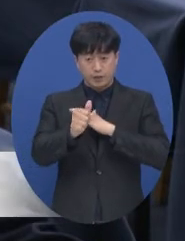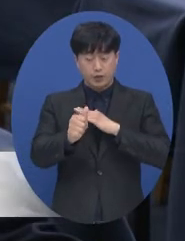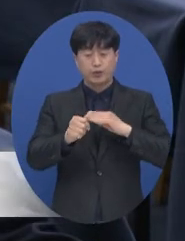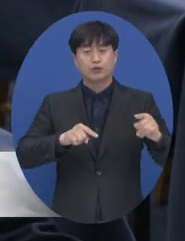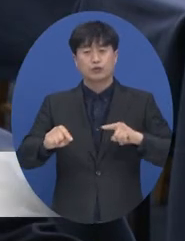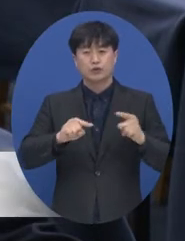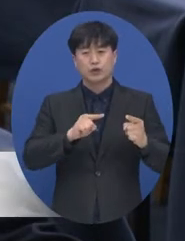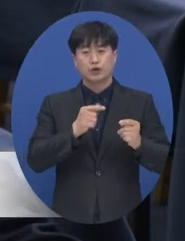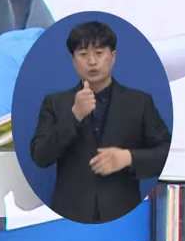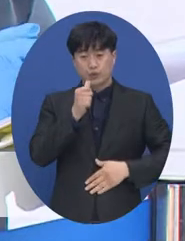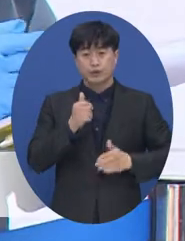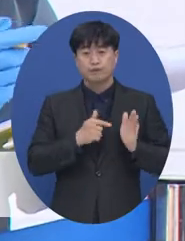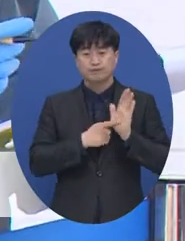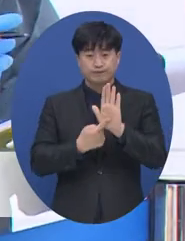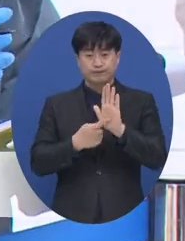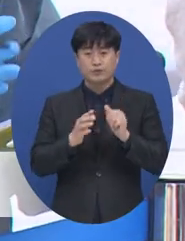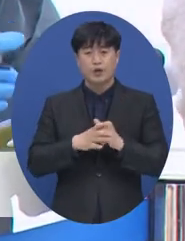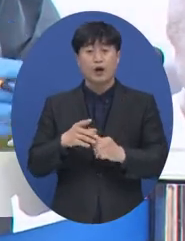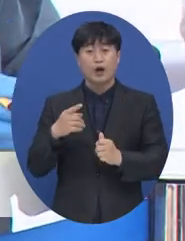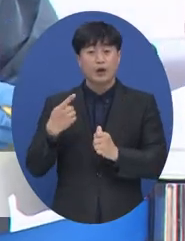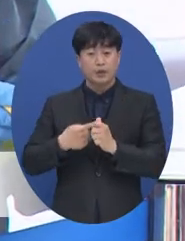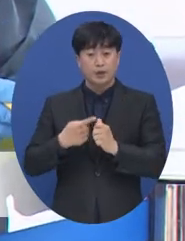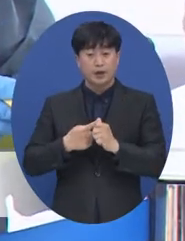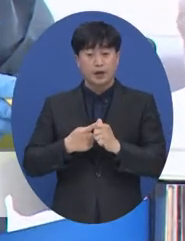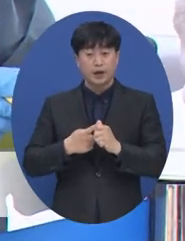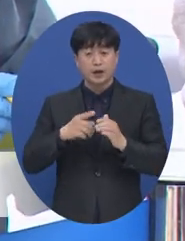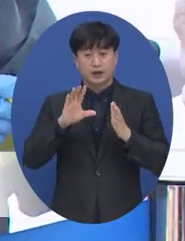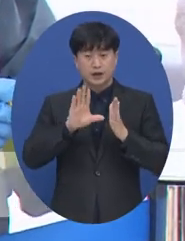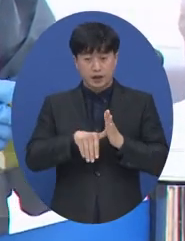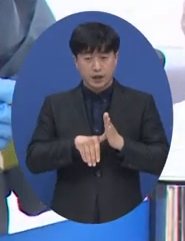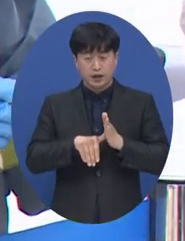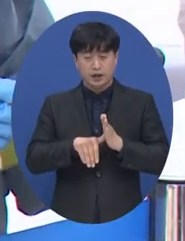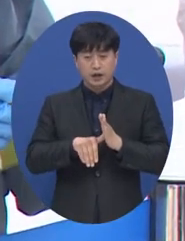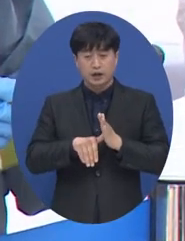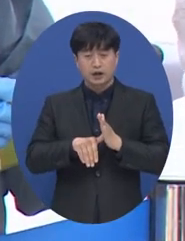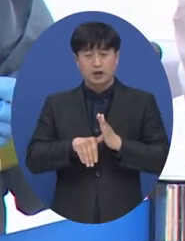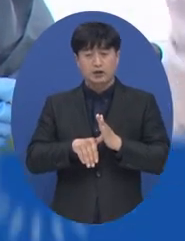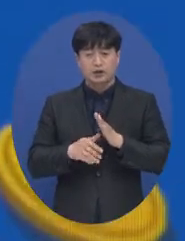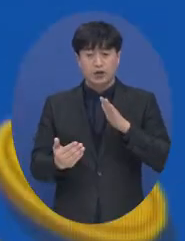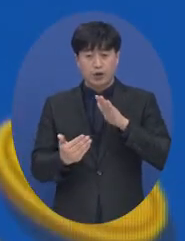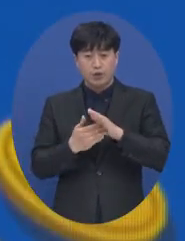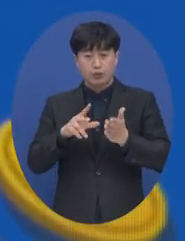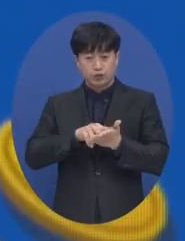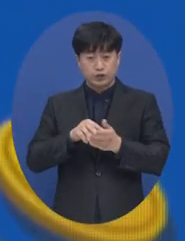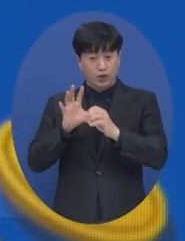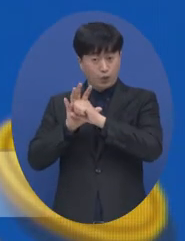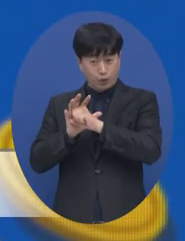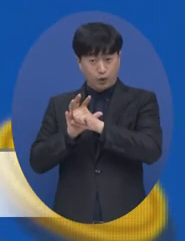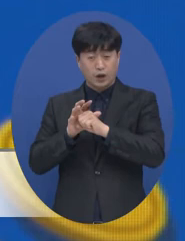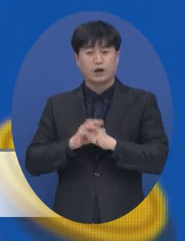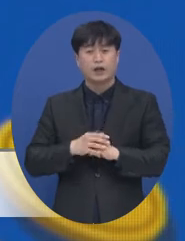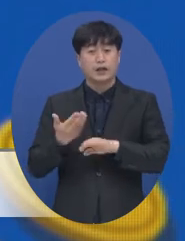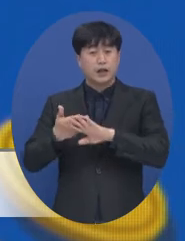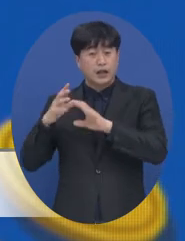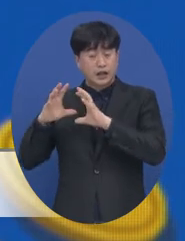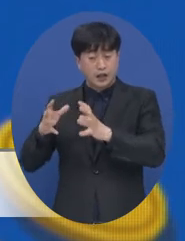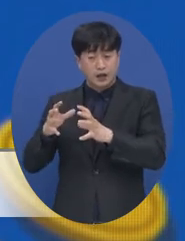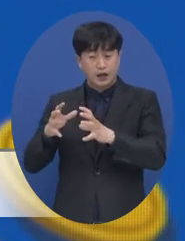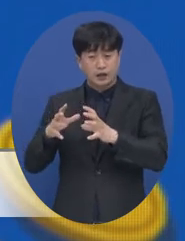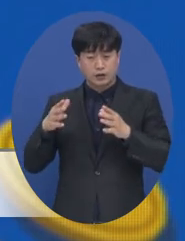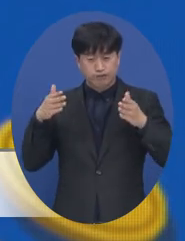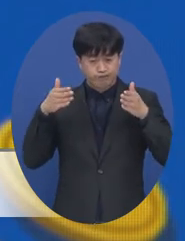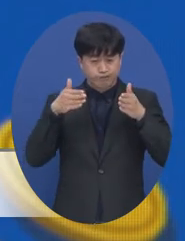정책을 소개했는데요. 먼저 이 시대 최대 현안인 코로나19. 해외에서도 주목받은